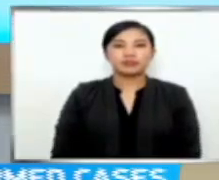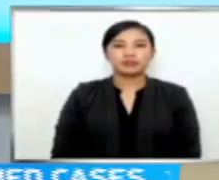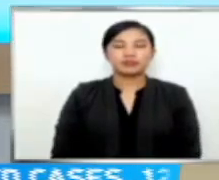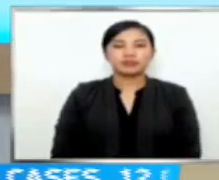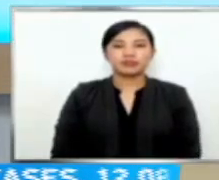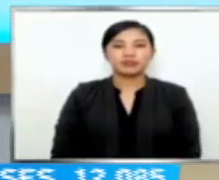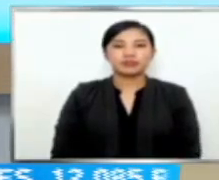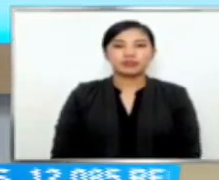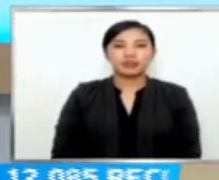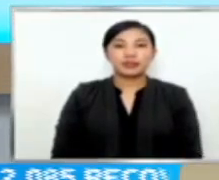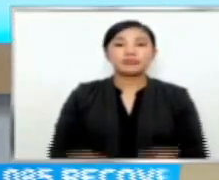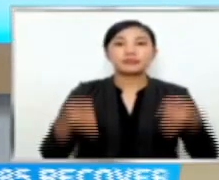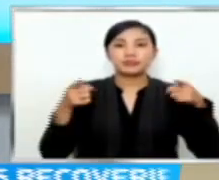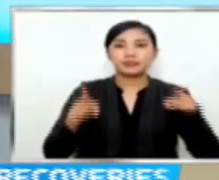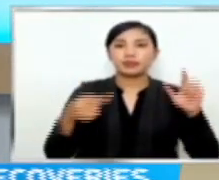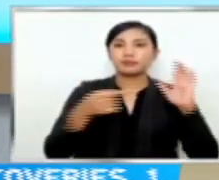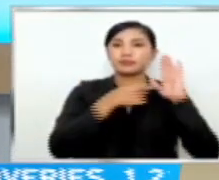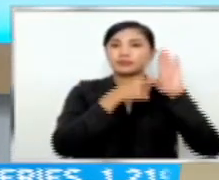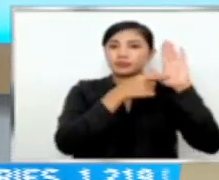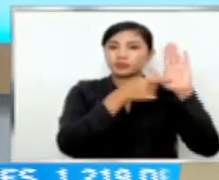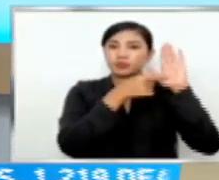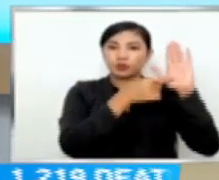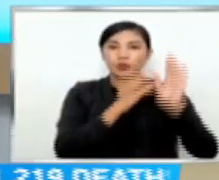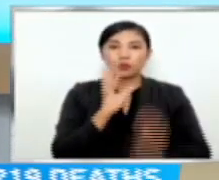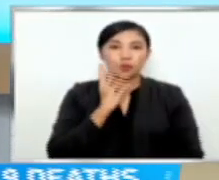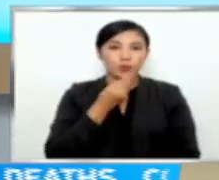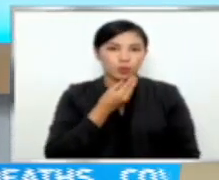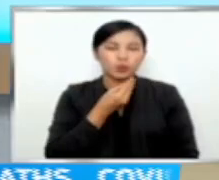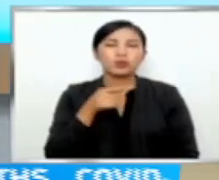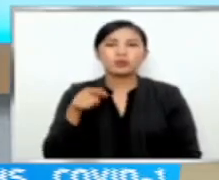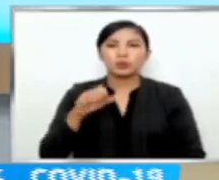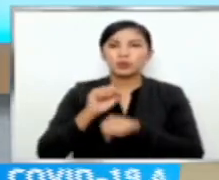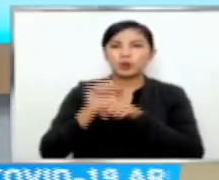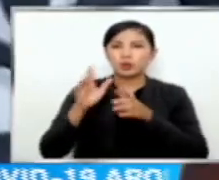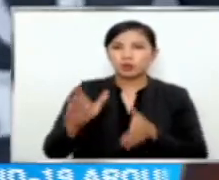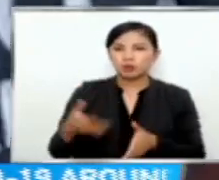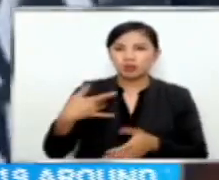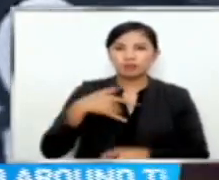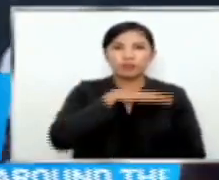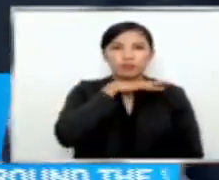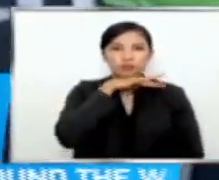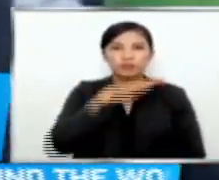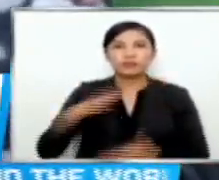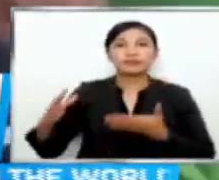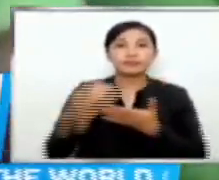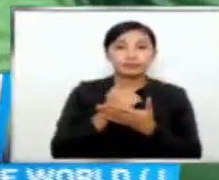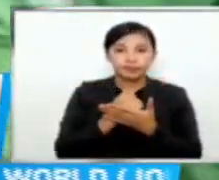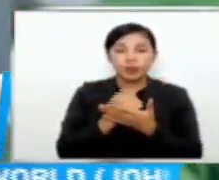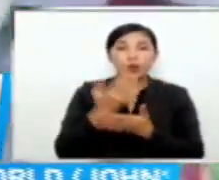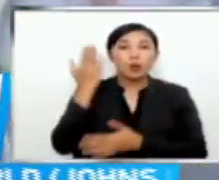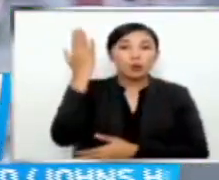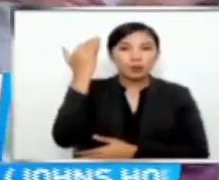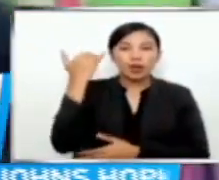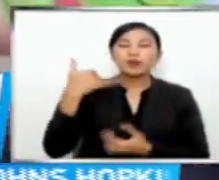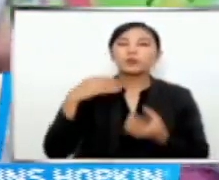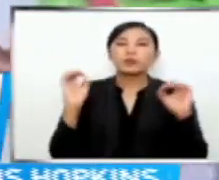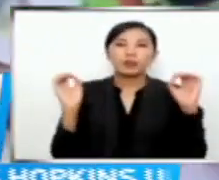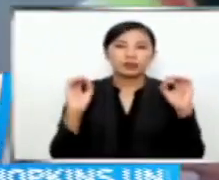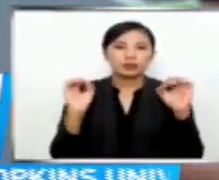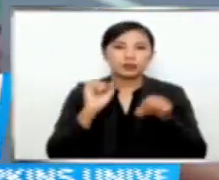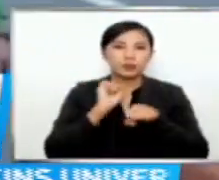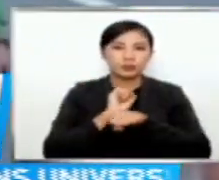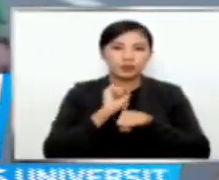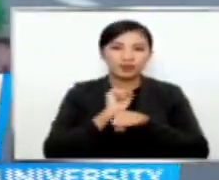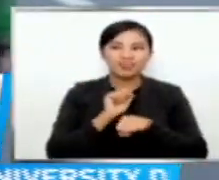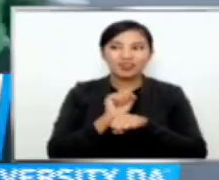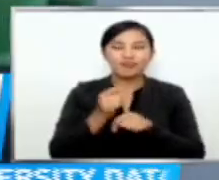Nagkilos protesta sa City Hall ang mga dating kolektor ng basura ng Quezon City. Hindi na kasi sila naipasok sa trabaho ng bagong garbage contractor ng lokal